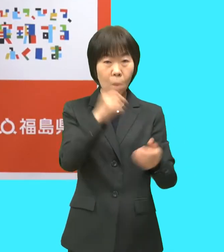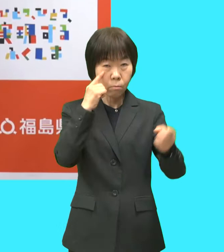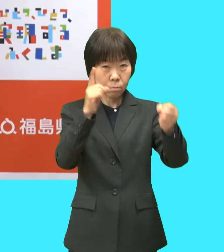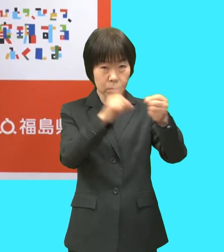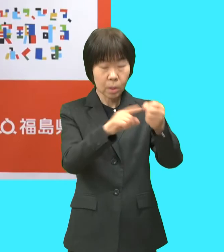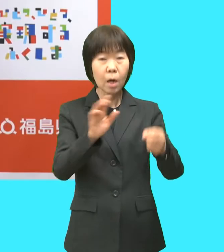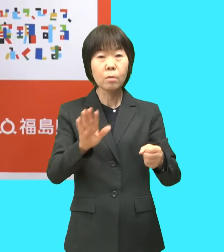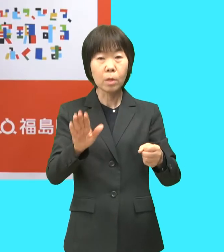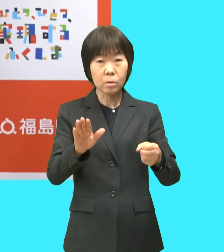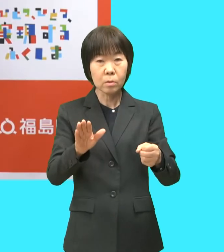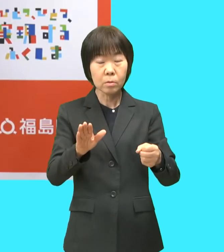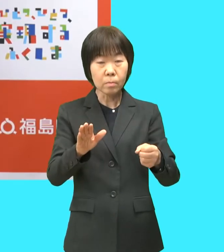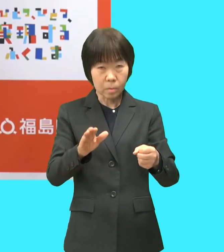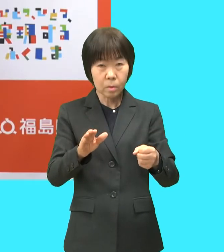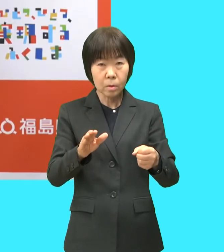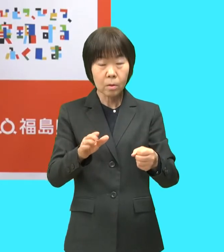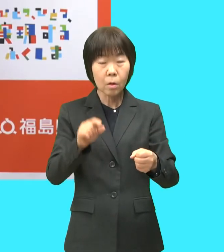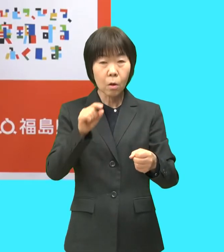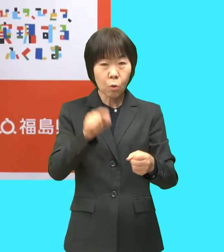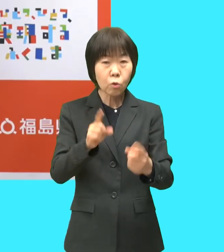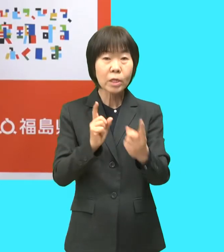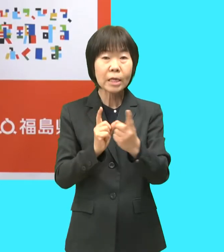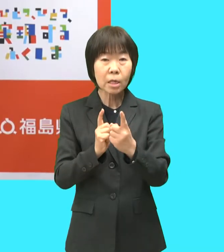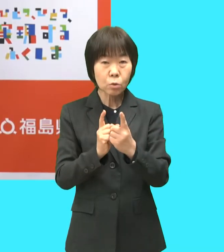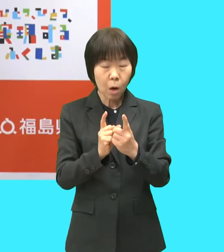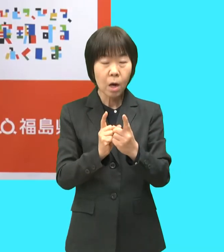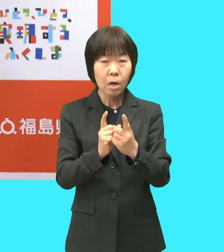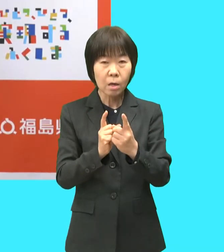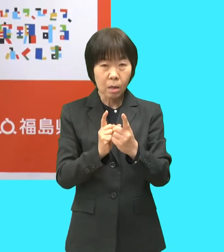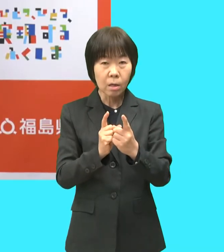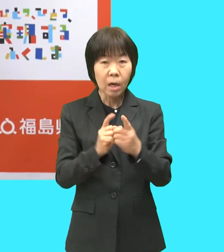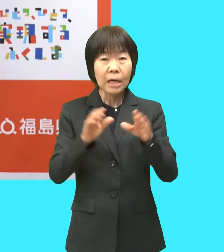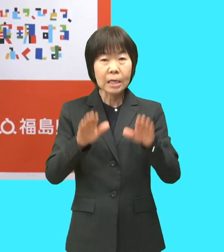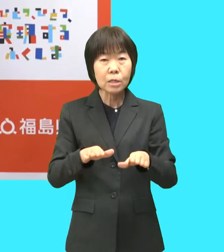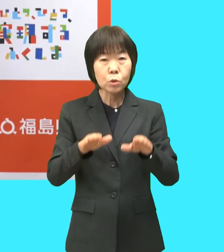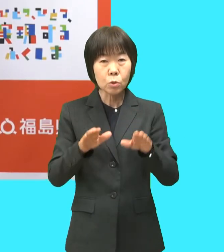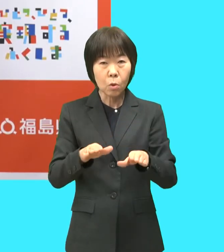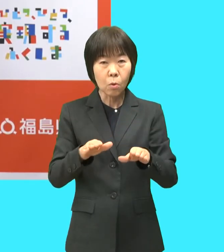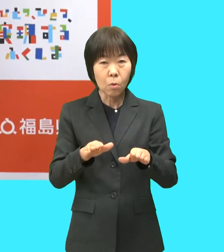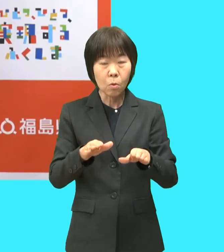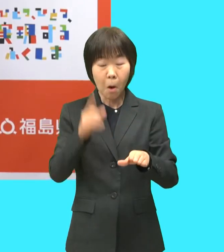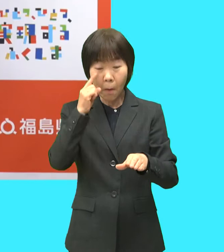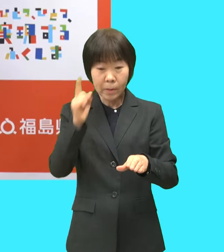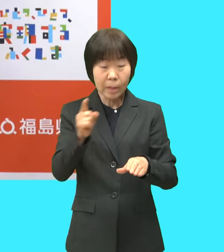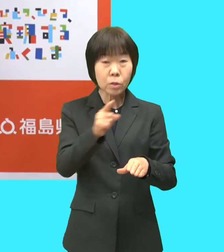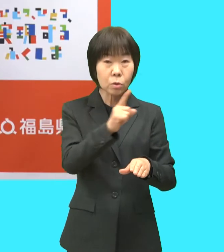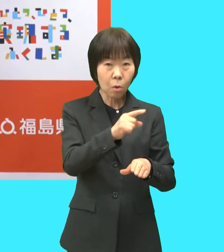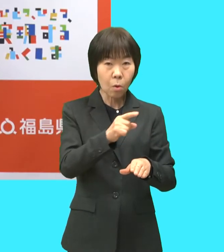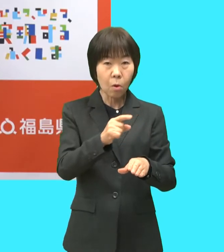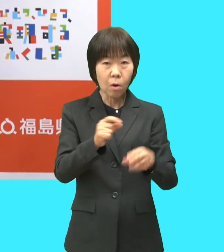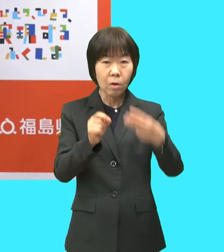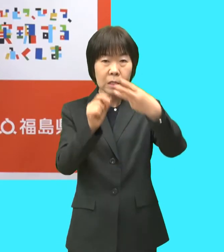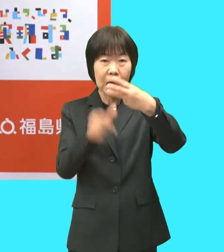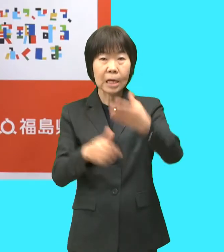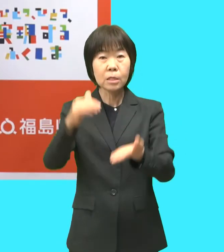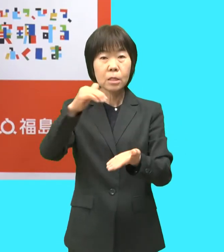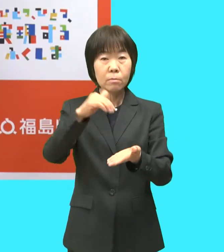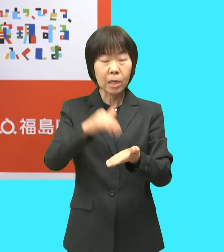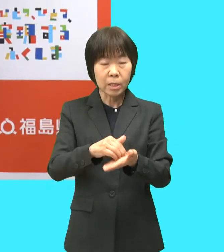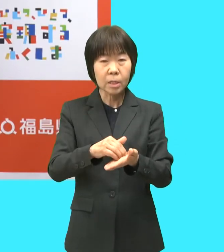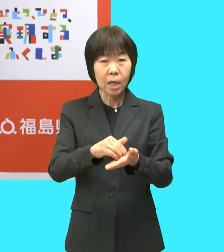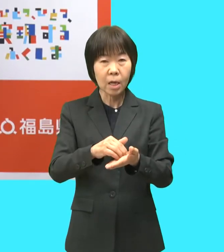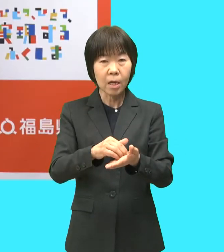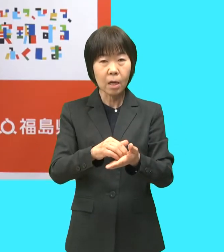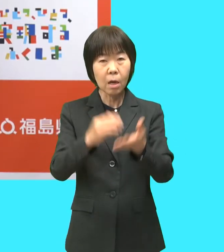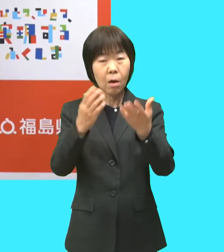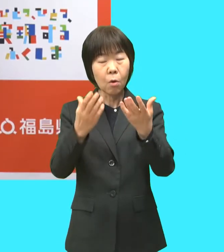。こういった意味での重点対策は少なくとも現状を見ますと今月末でそのまま終